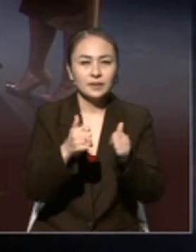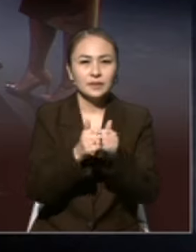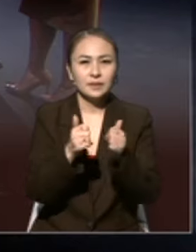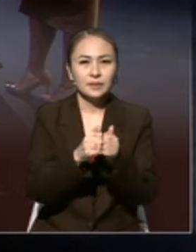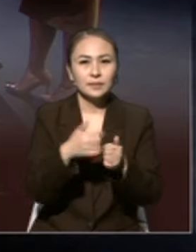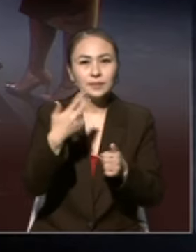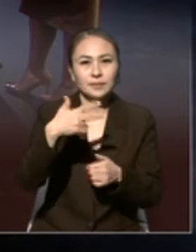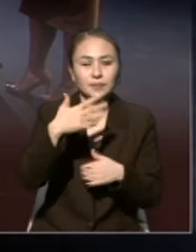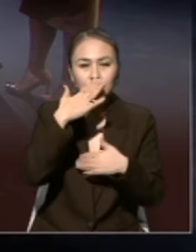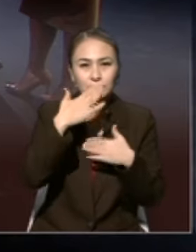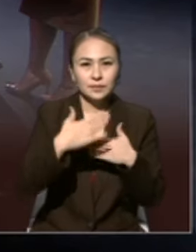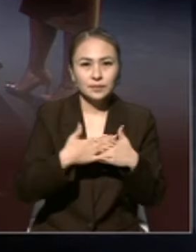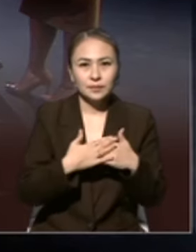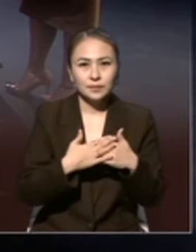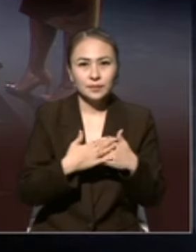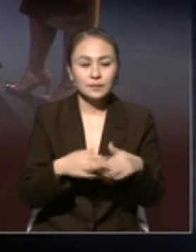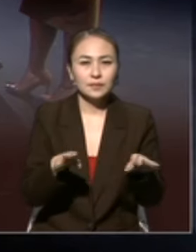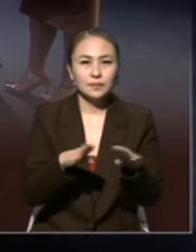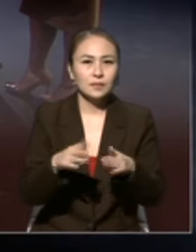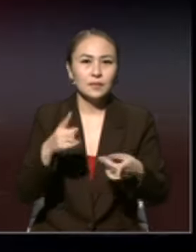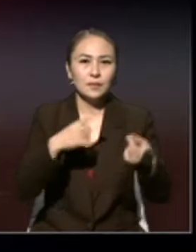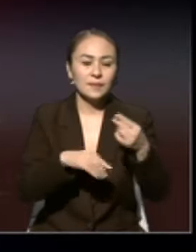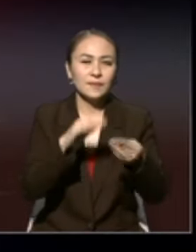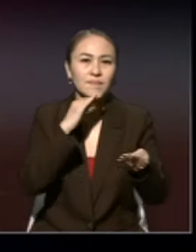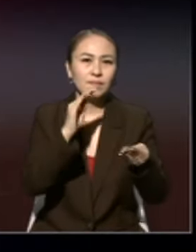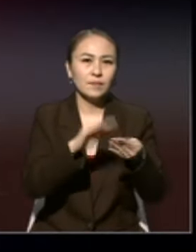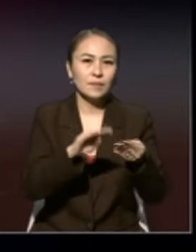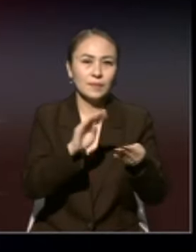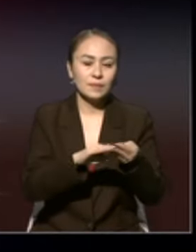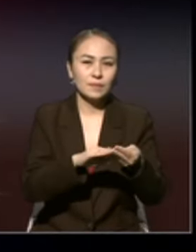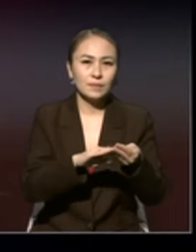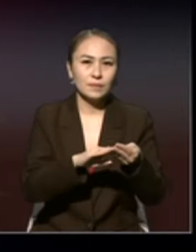30 шақты үйді. Осы жол қайтып барса, дәл сол үйлер суға